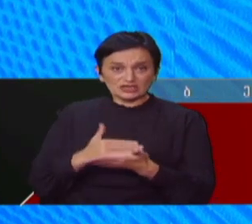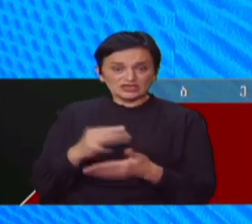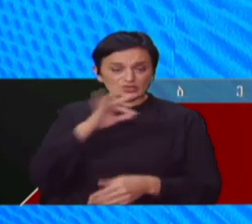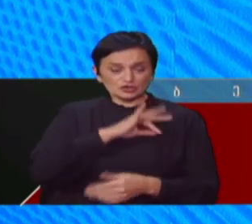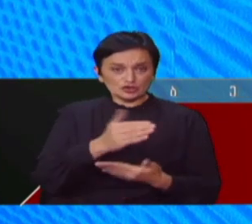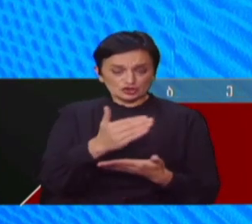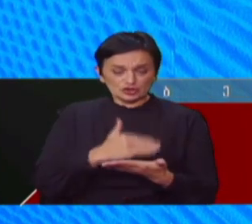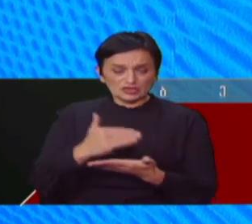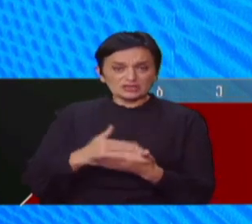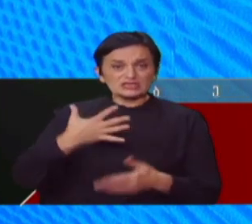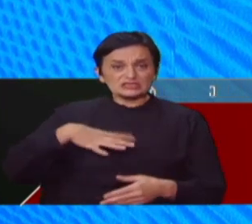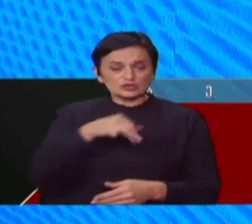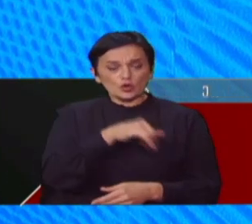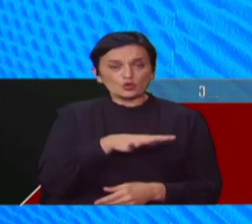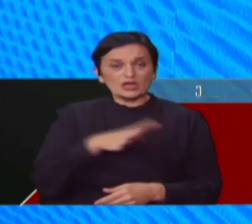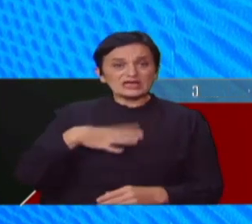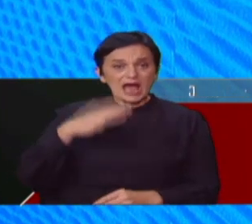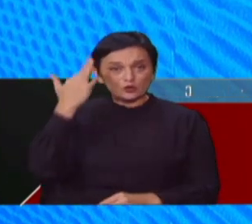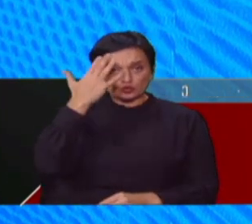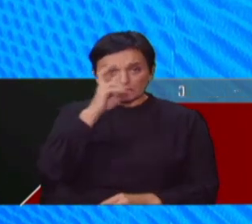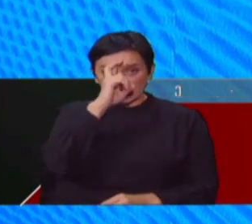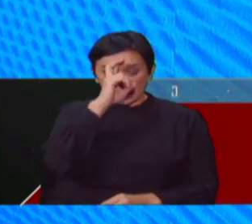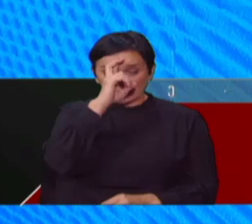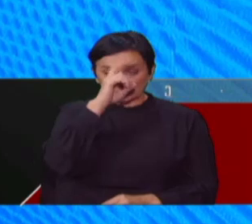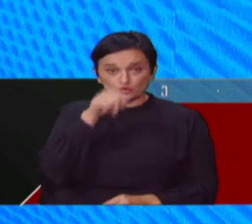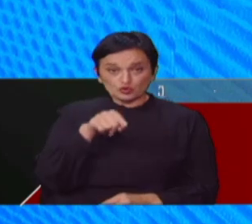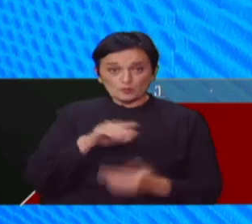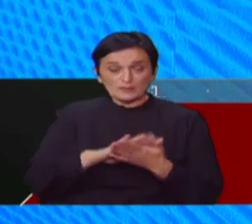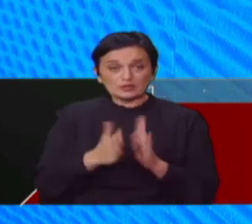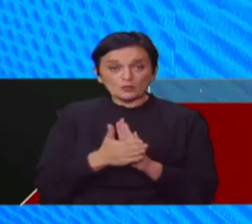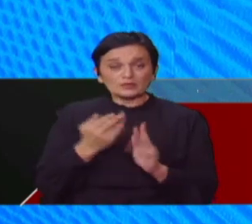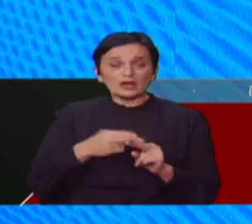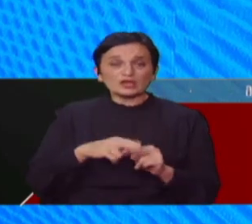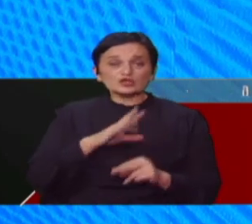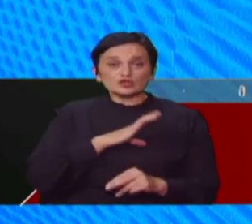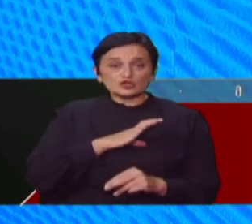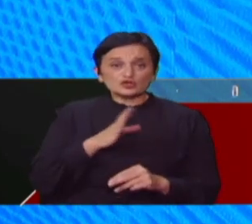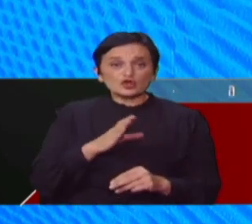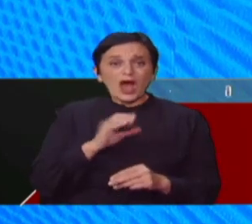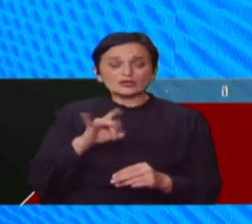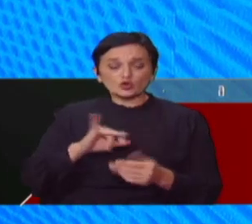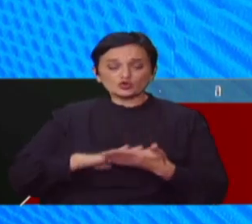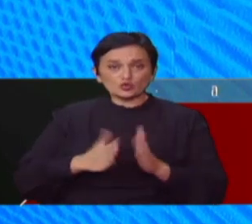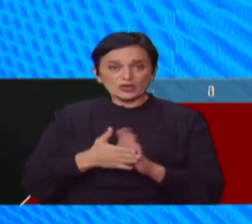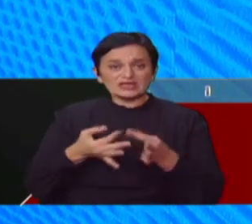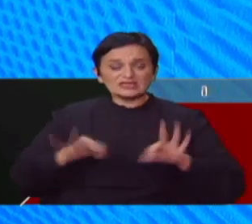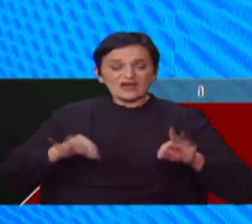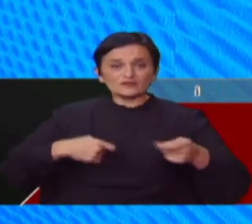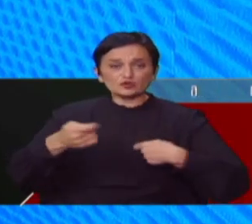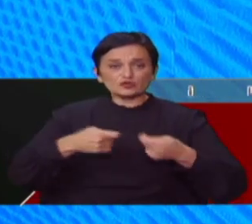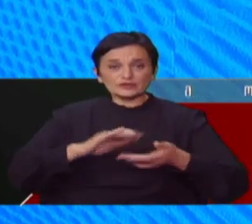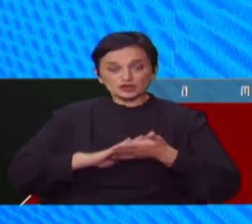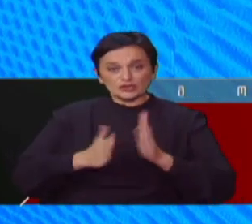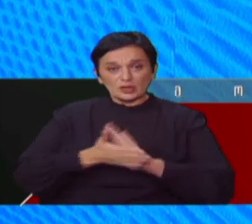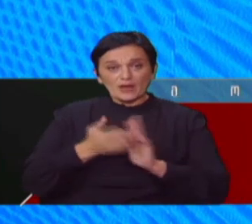შედეგი უპროსორად საქართველოს ჰქონდა სწორედ ქართული ესტემბის ხელისუფლების პირობებში. ეს იყო ასოცირების შეთანხმება, ეს იყო თავისუფალი ვაჭრობის